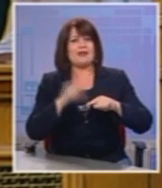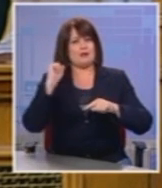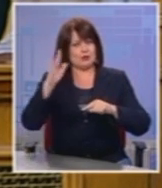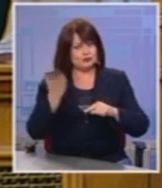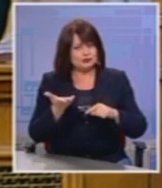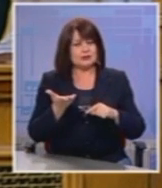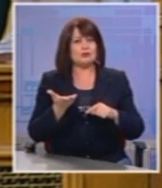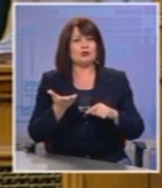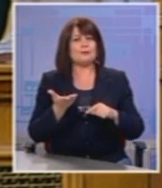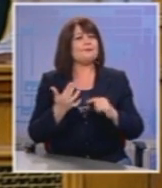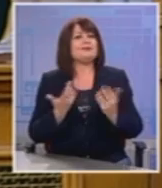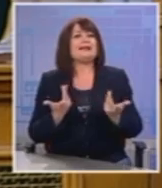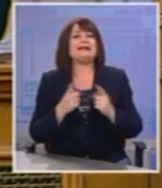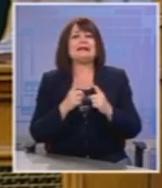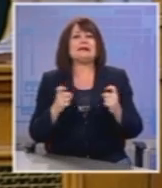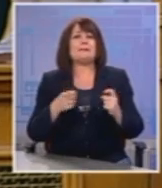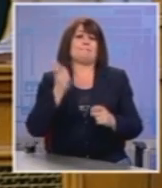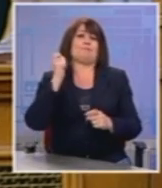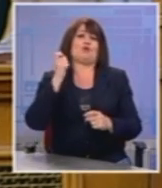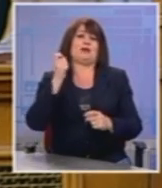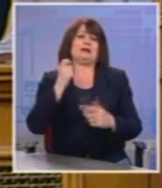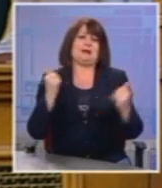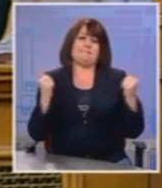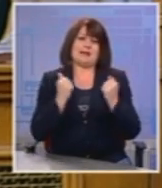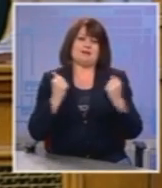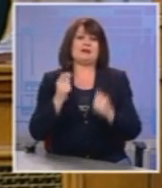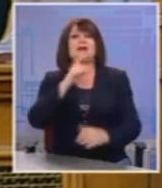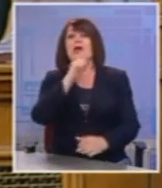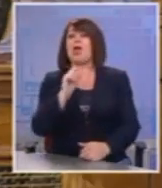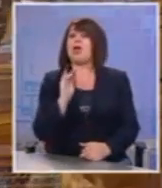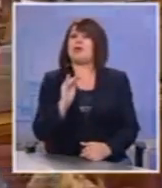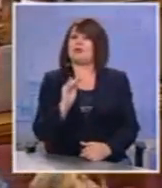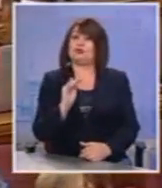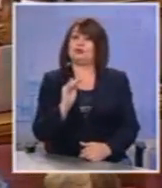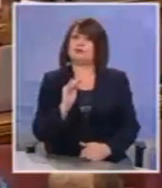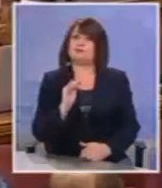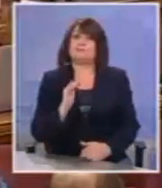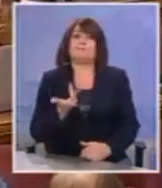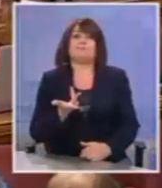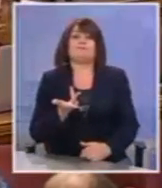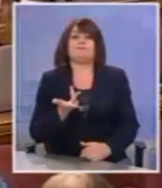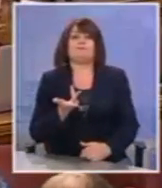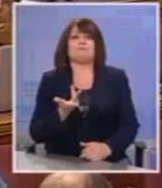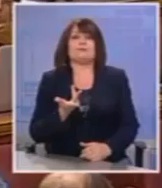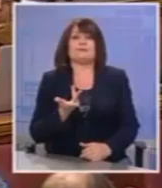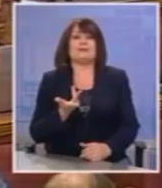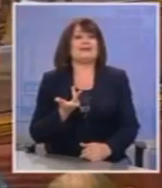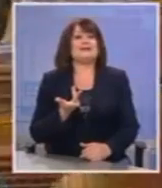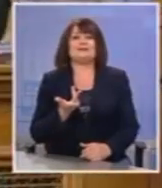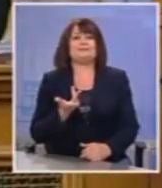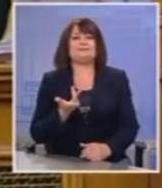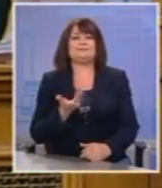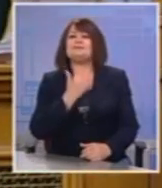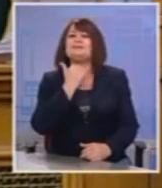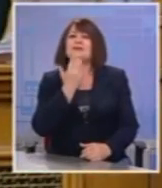ελλάδα είναι κυρίως πολιτικής φύσεως το ερώτημα όμως είναι πως δεν ρ δεν